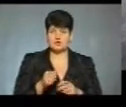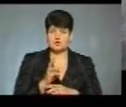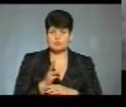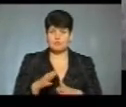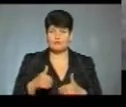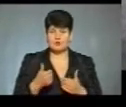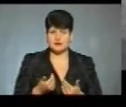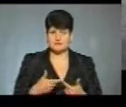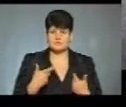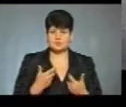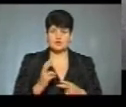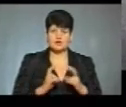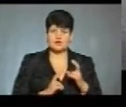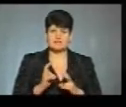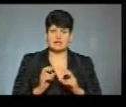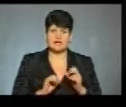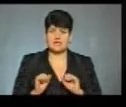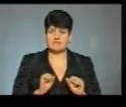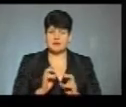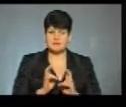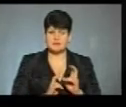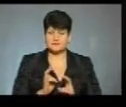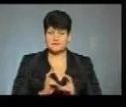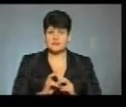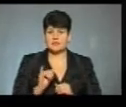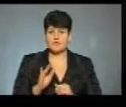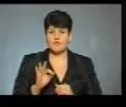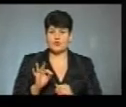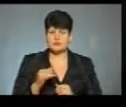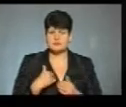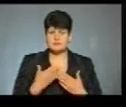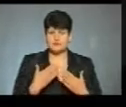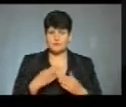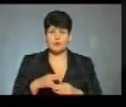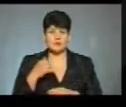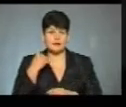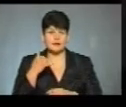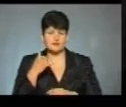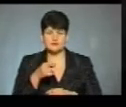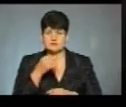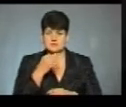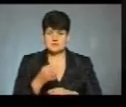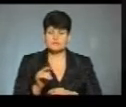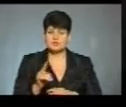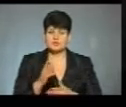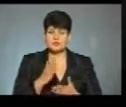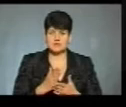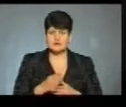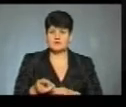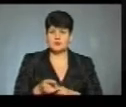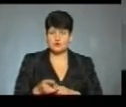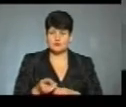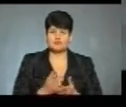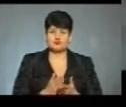звернутися до керівника підприємства. З Ігорем Волошиним ми спілкувалися по телефону. Він повідомив, що знаходиться в Тернополі